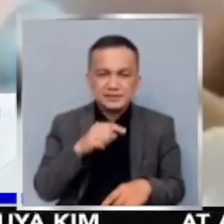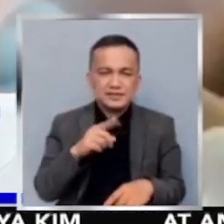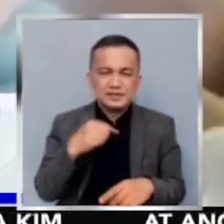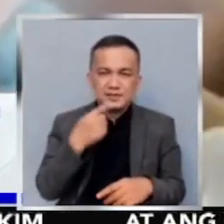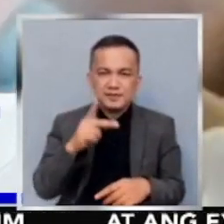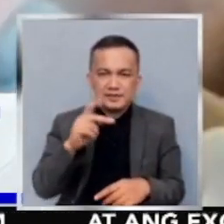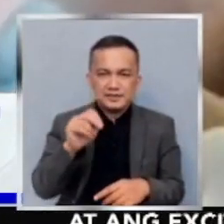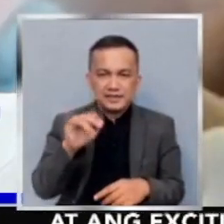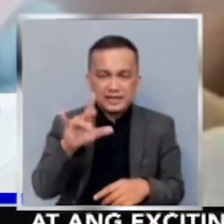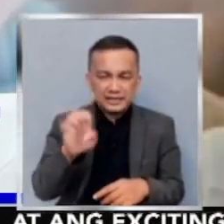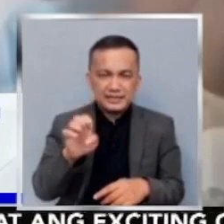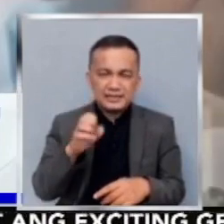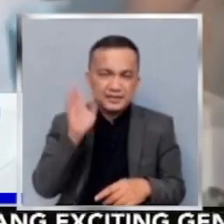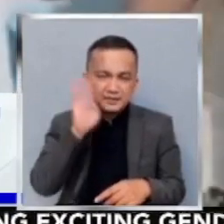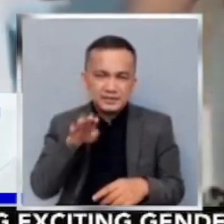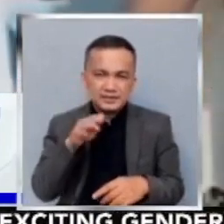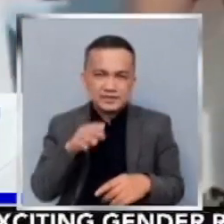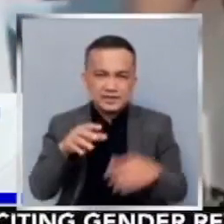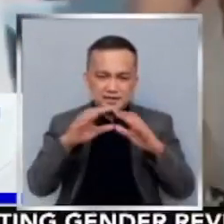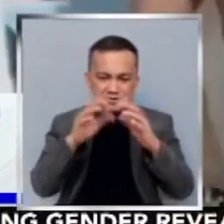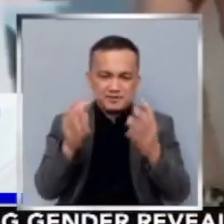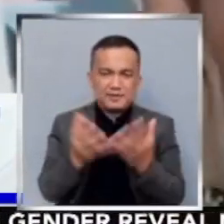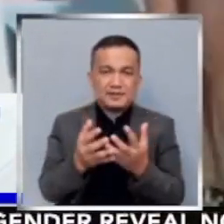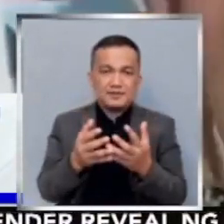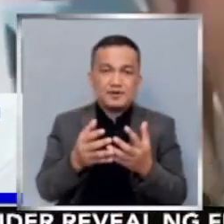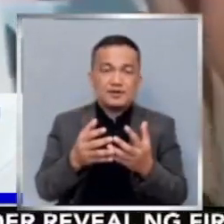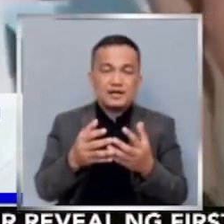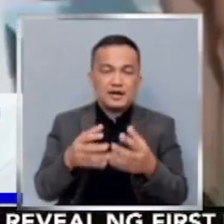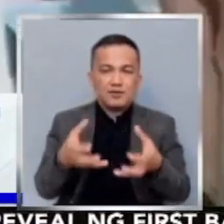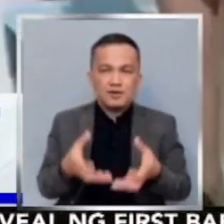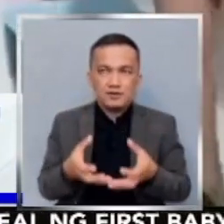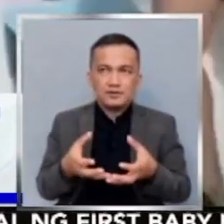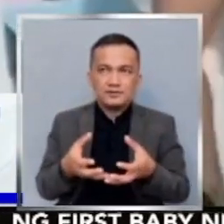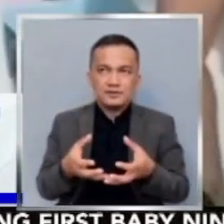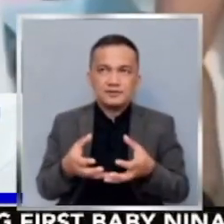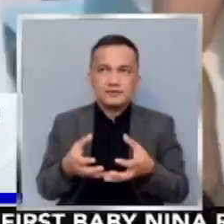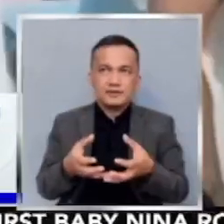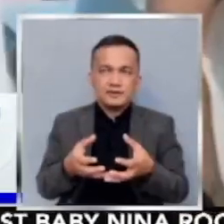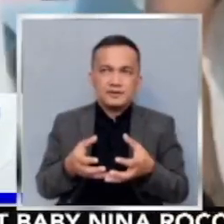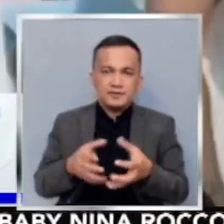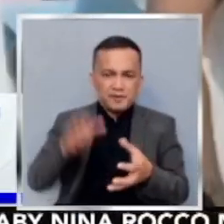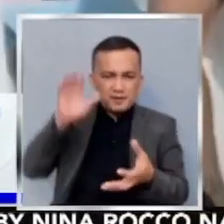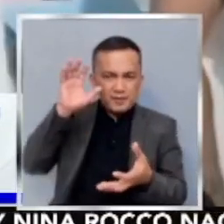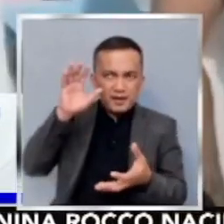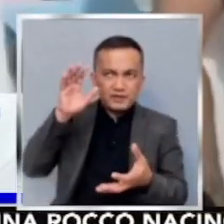sa volleyball na hawak nila. Pero paghampas ni Rocco ng bola.